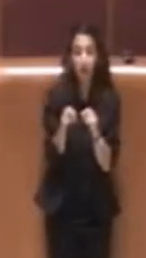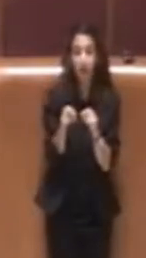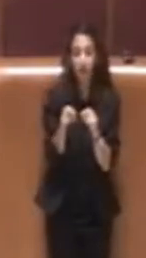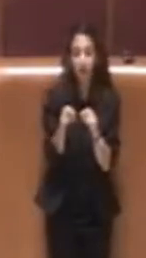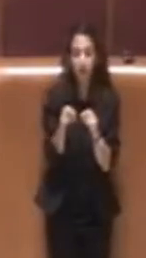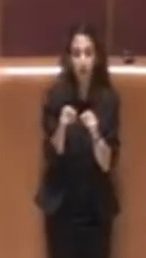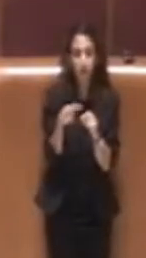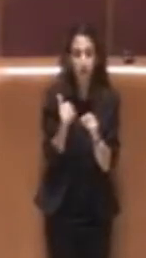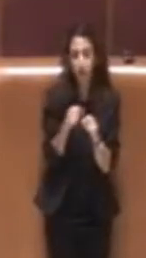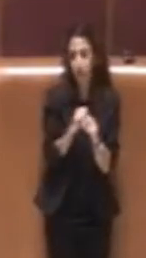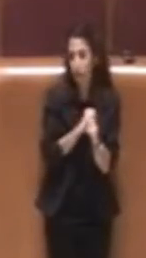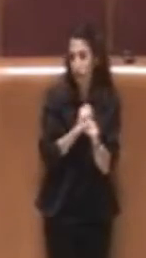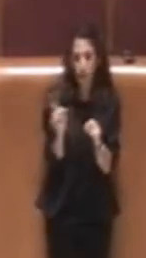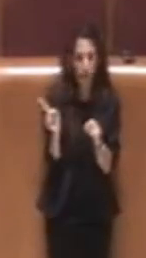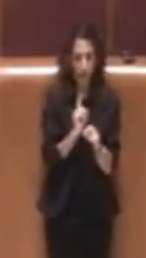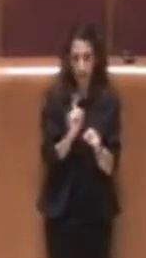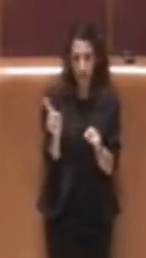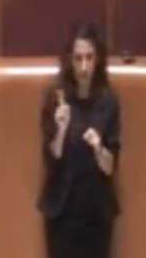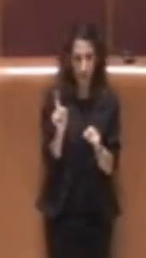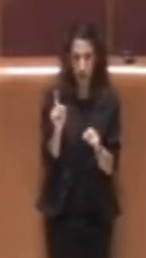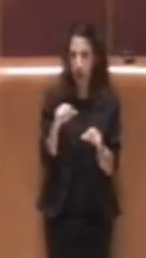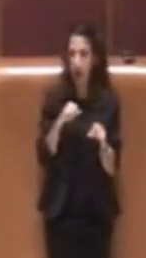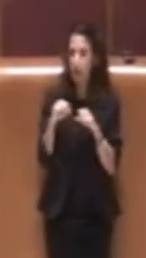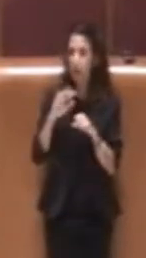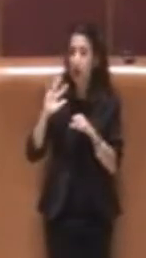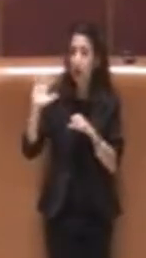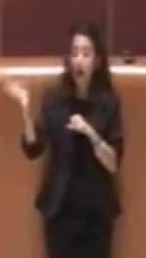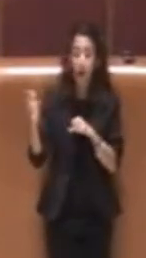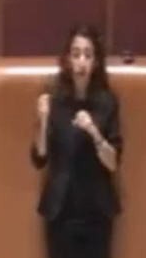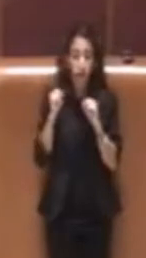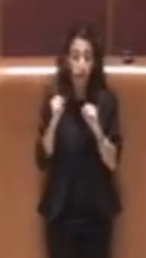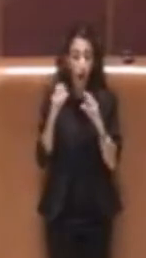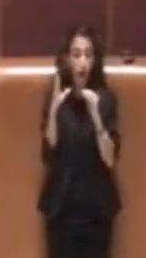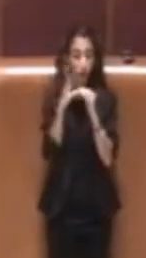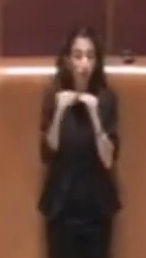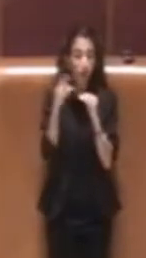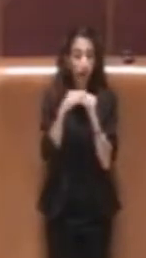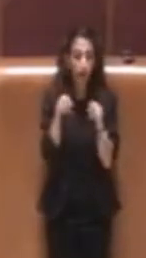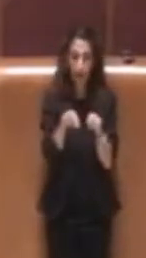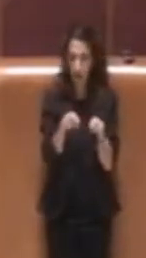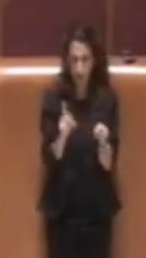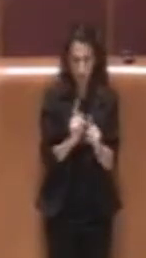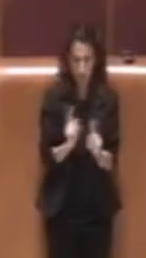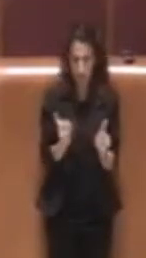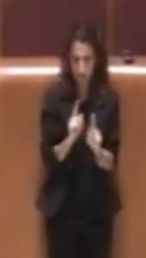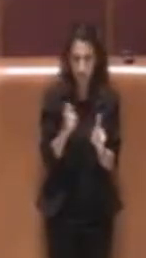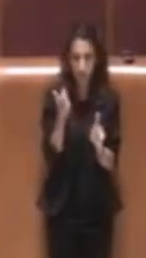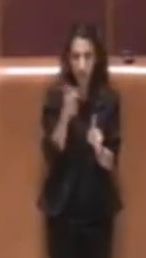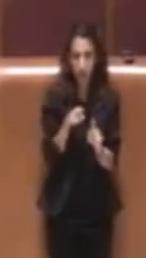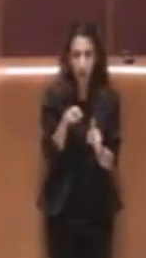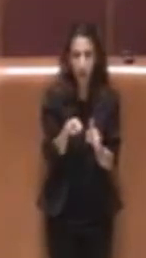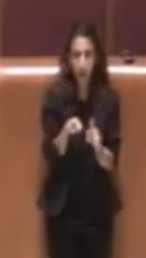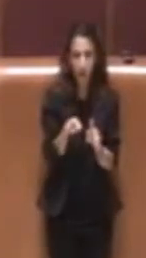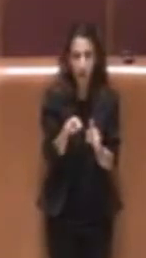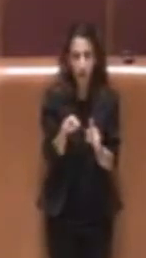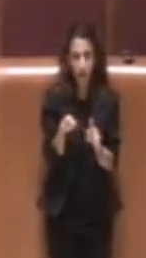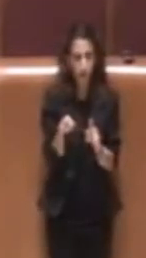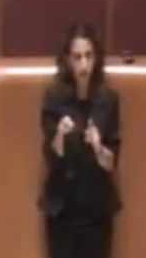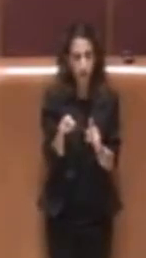non credo nessuna amministrazione in Italia potrebbe realizzare, visto che probabilmente andrebbe a